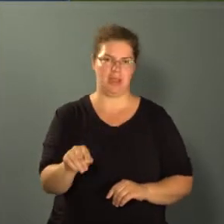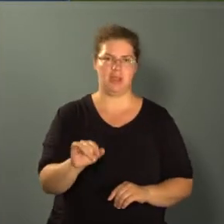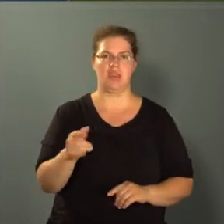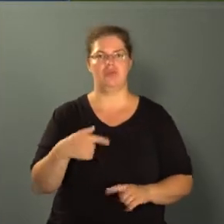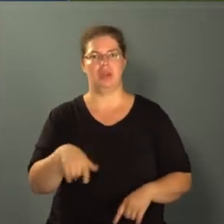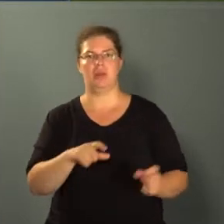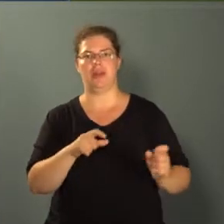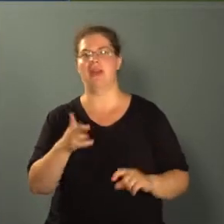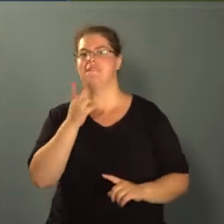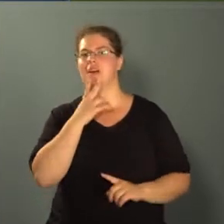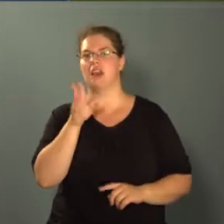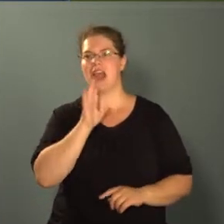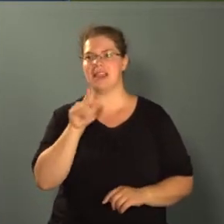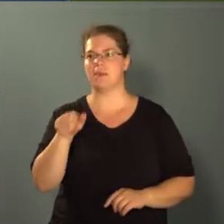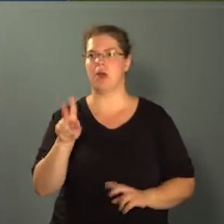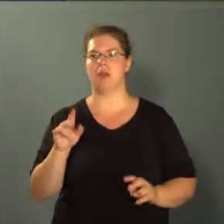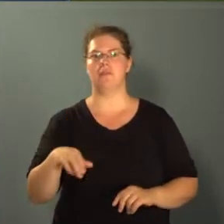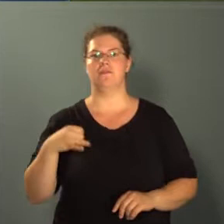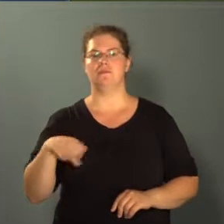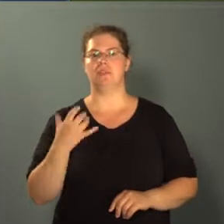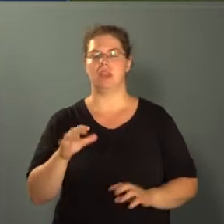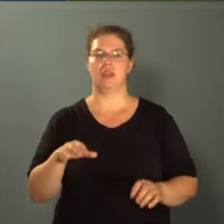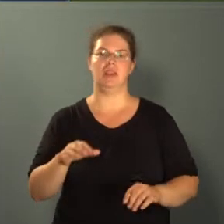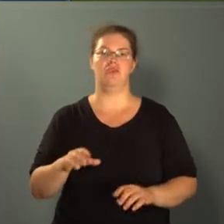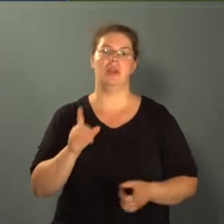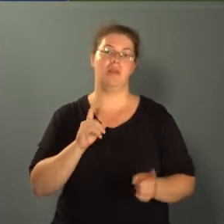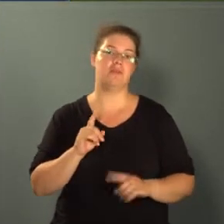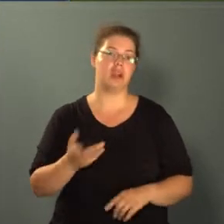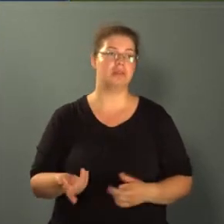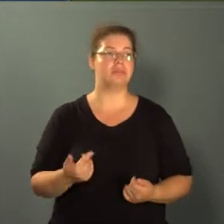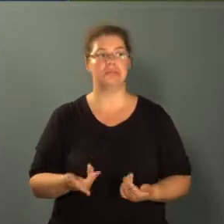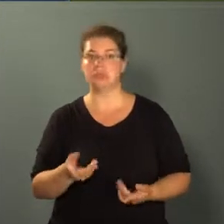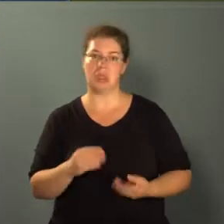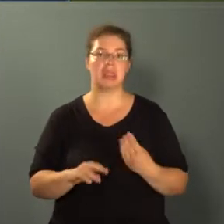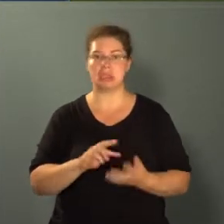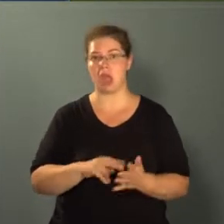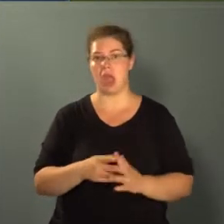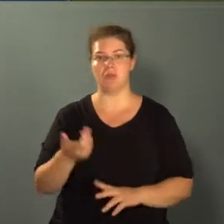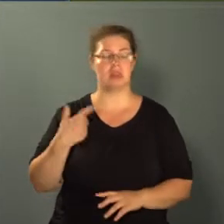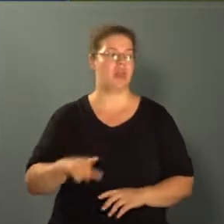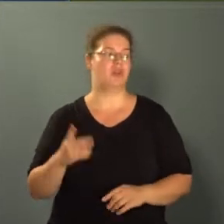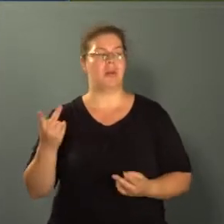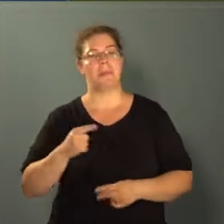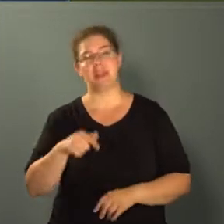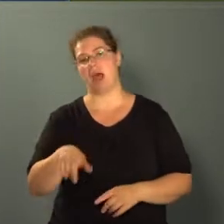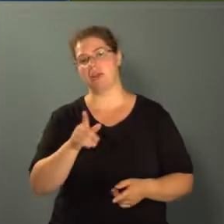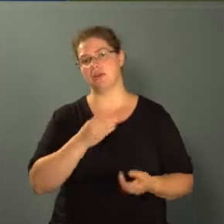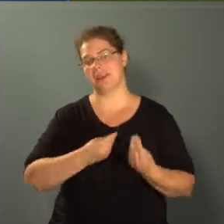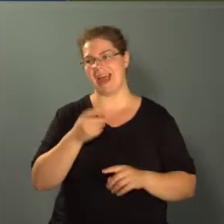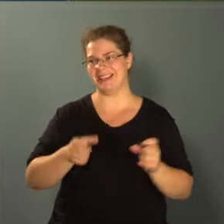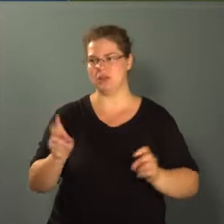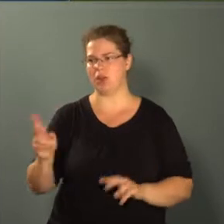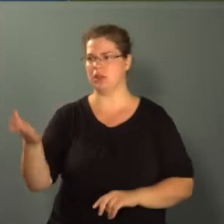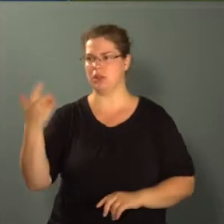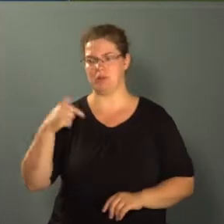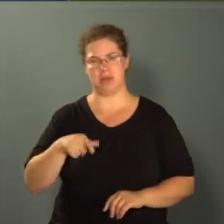nekünk érkezik a Varga Ádám, aki a fiatal tehetség a Fradiból. Ezért tervezett volt. Természetesen azok a játékosok, akik tavaly